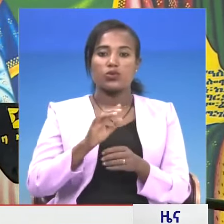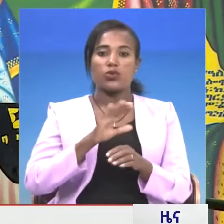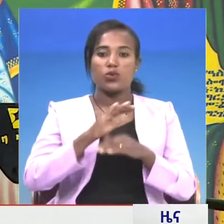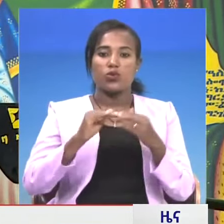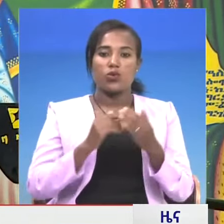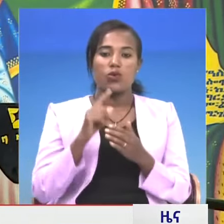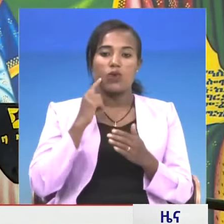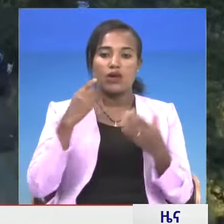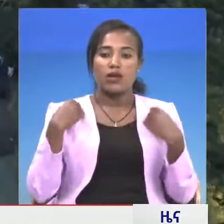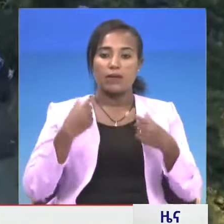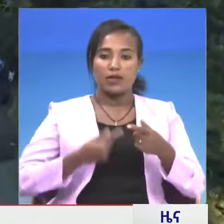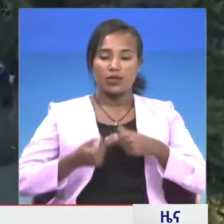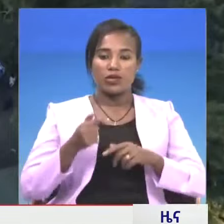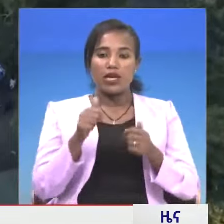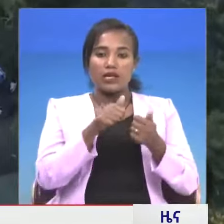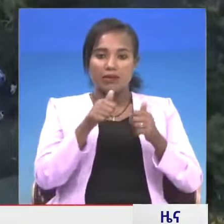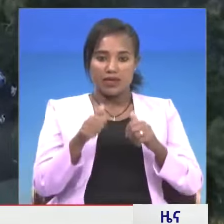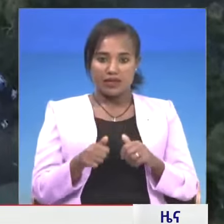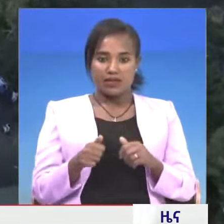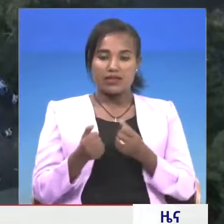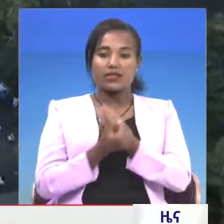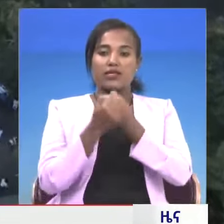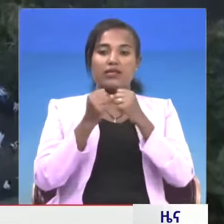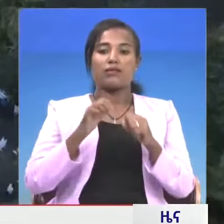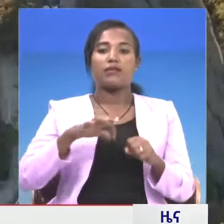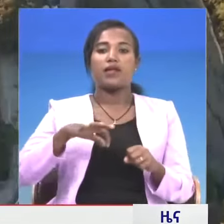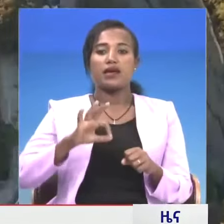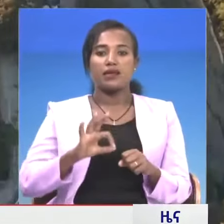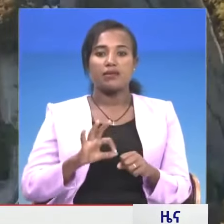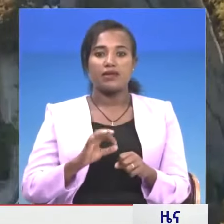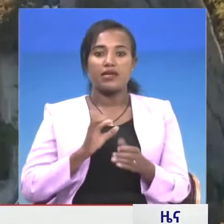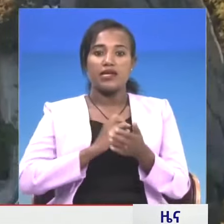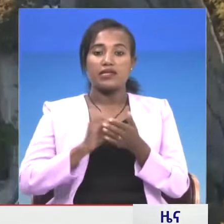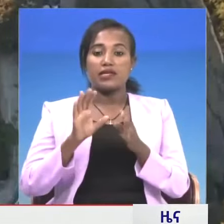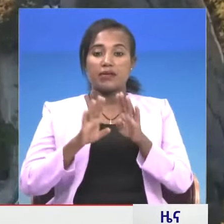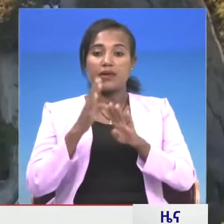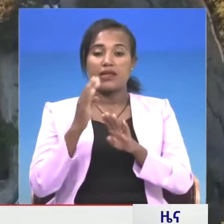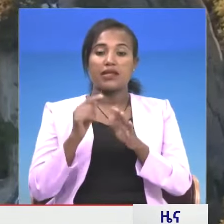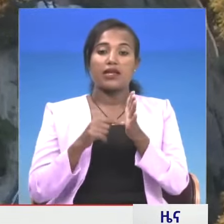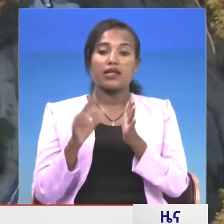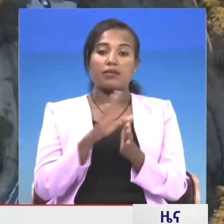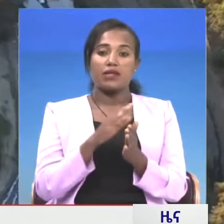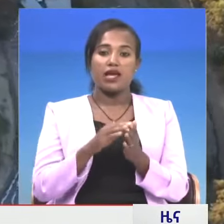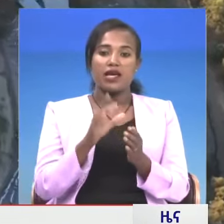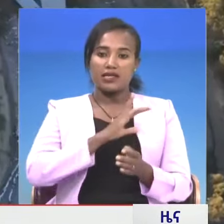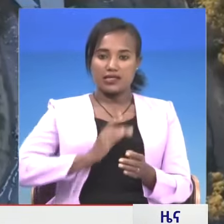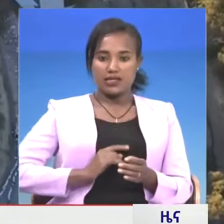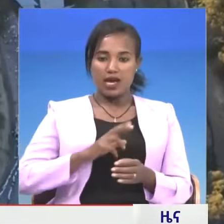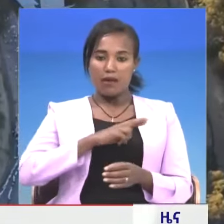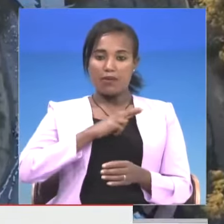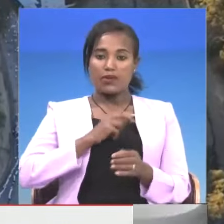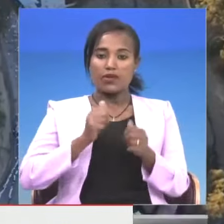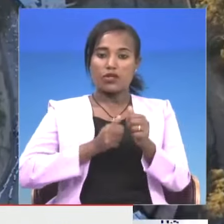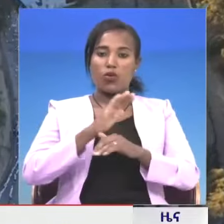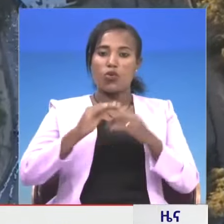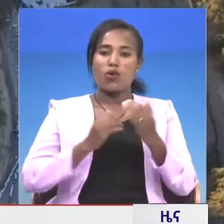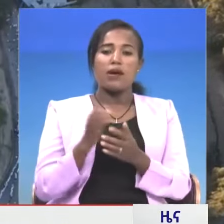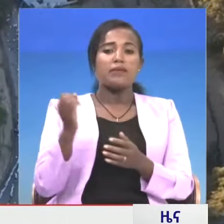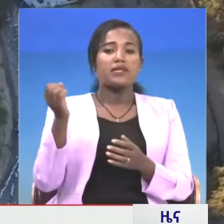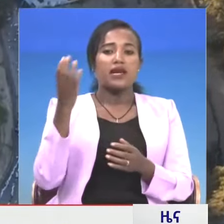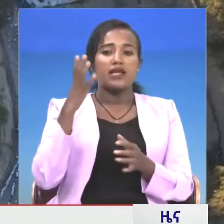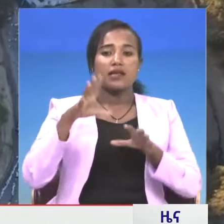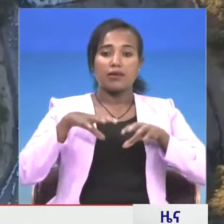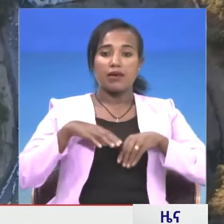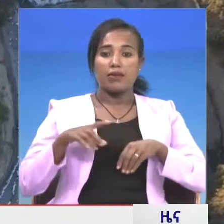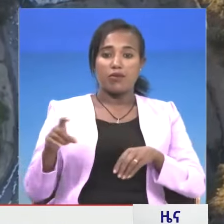እንኳን ደህና መጣችሁ። ጥምቀት ድህነትን የምናገኝበት የጽድቅ በር የተገለጸበትና የክርስትና ሃይማኖት ተከታይ ሁሉ በጸጋነት